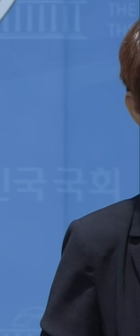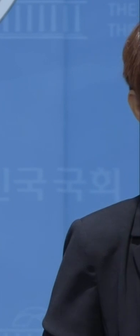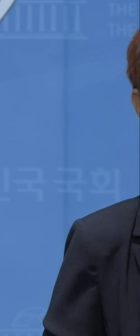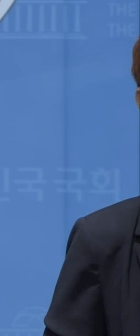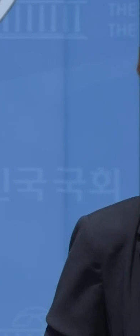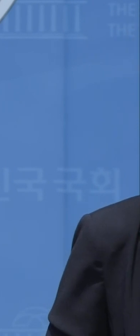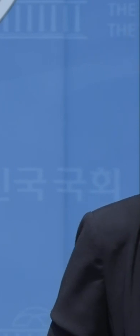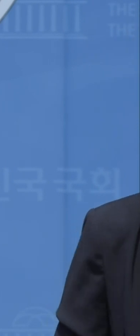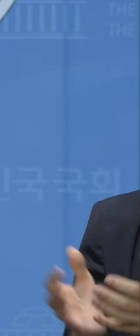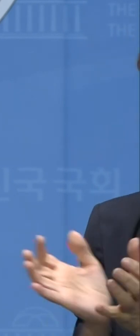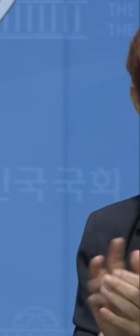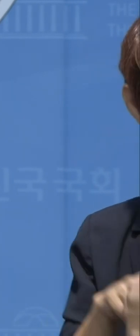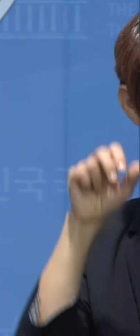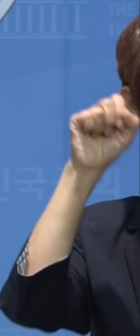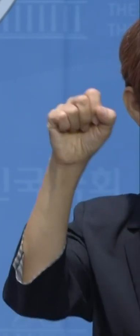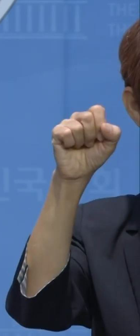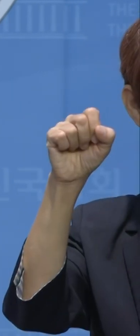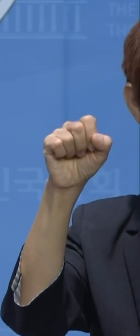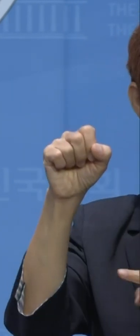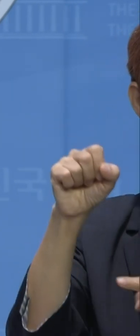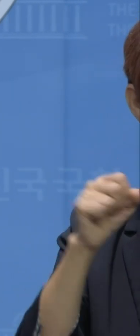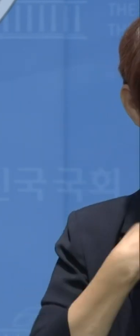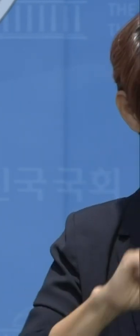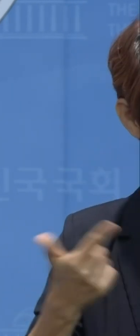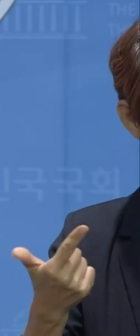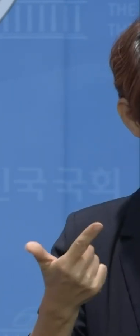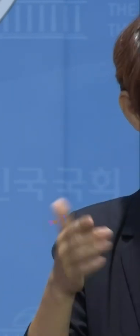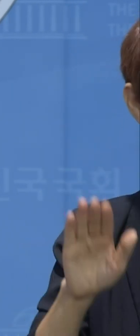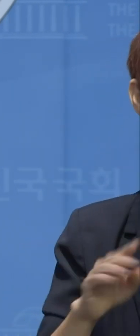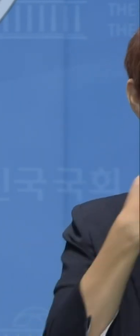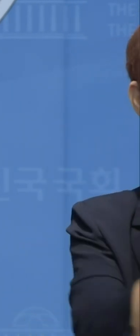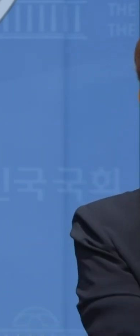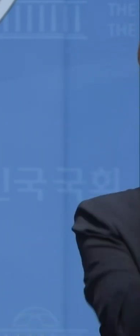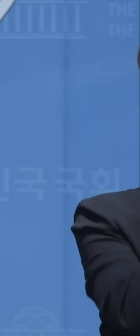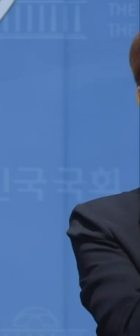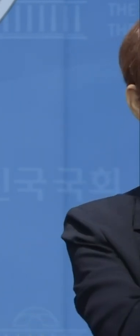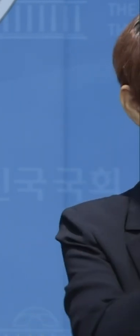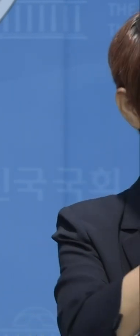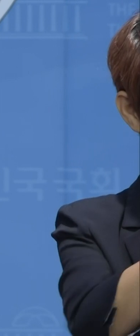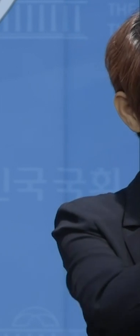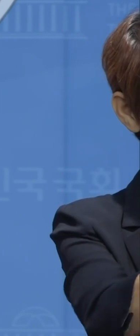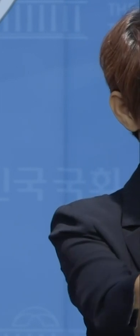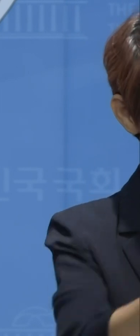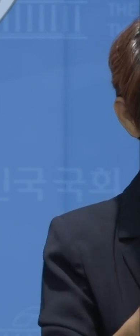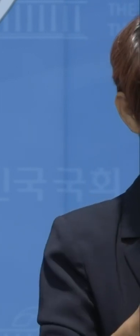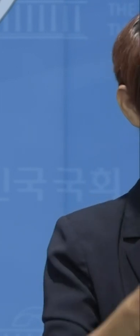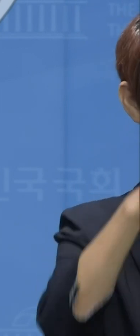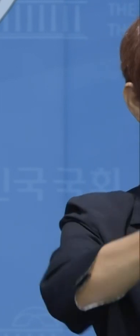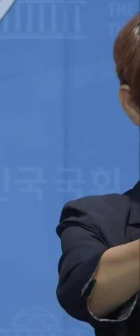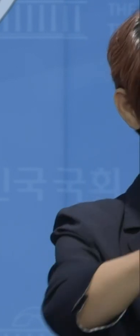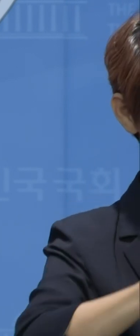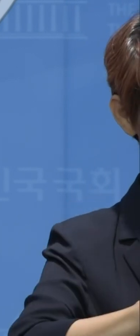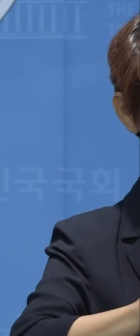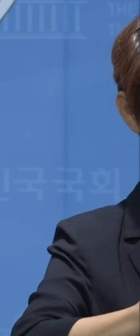혁신당 후보의 출마가 맞지 않은지 몰라도 민주당이 좋은 후보 좋은 정책을 내고 바짝 긴장해서 선거에 임하는